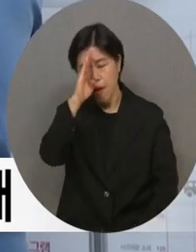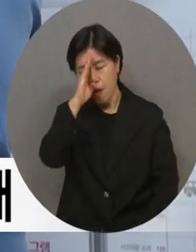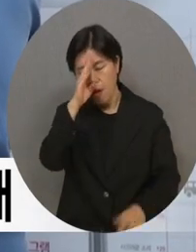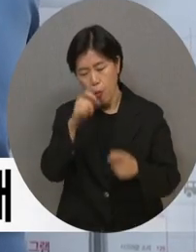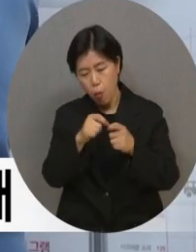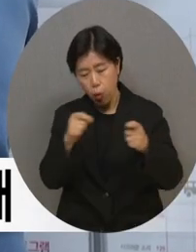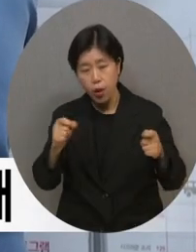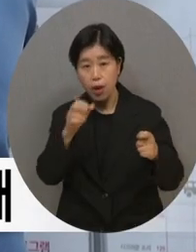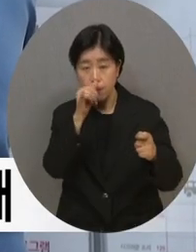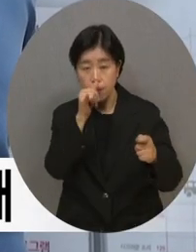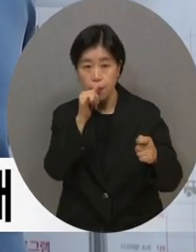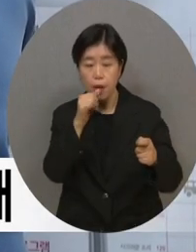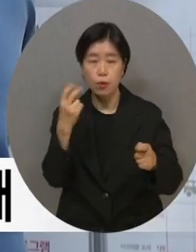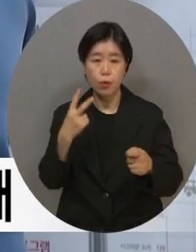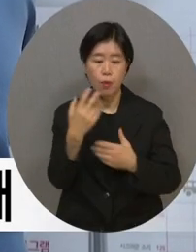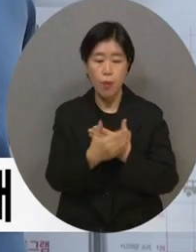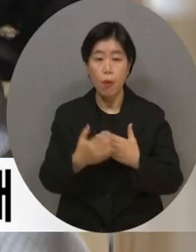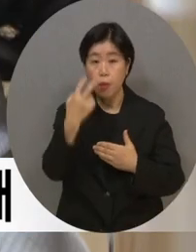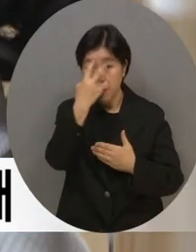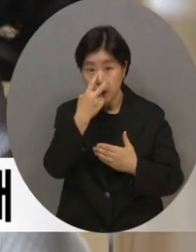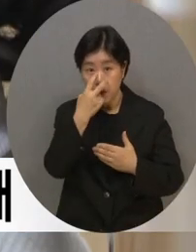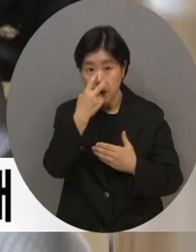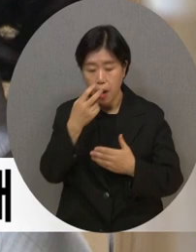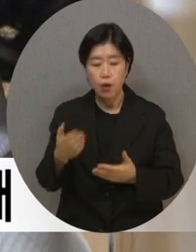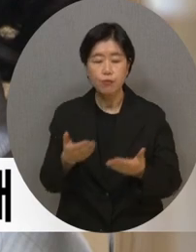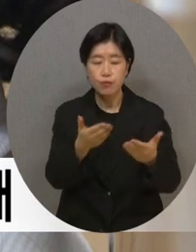장애 관련 건강관리를 받을 수 있도록